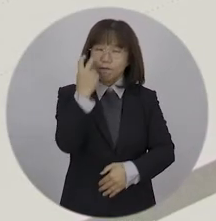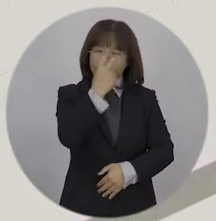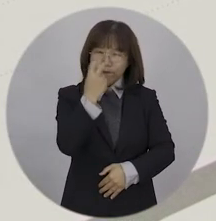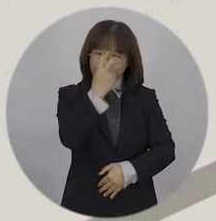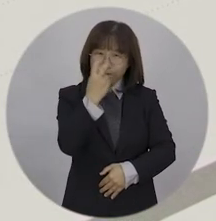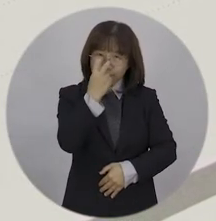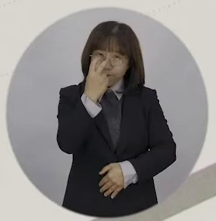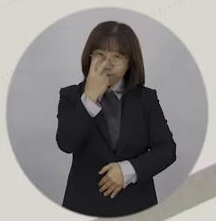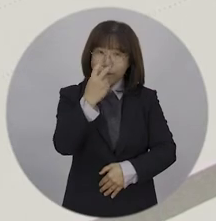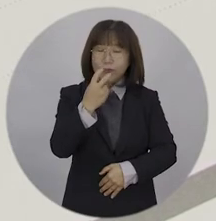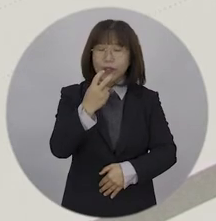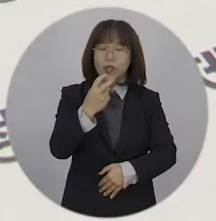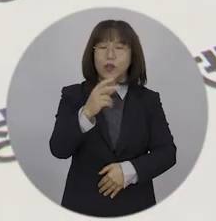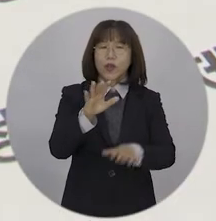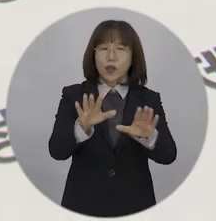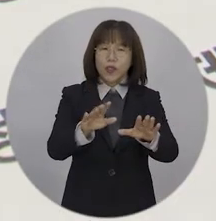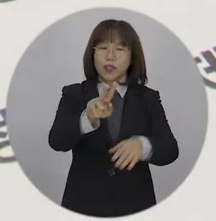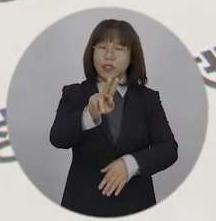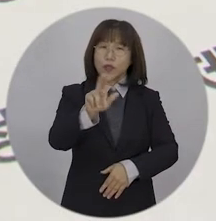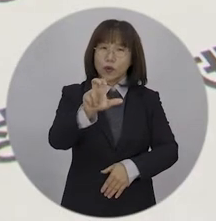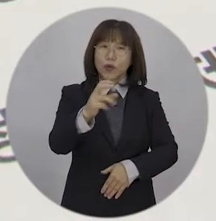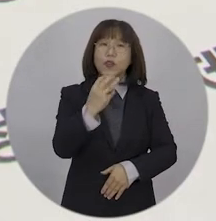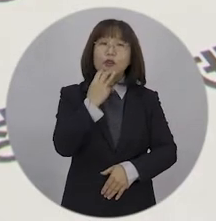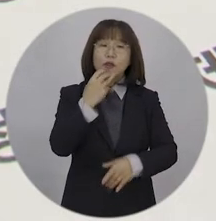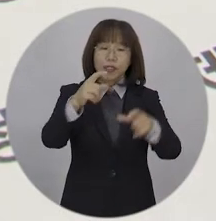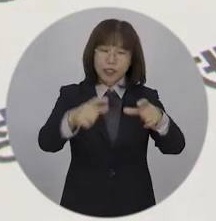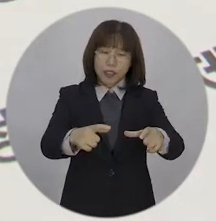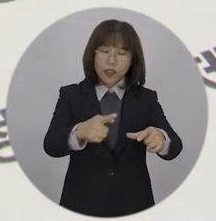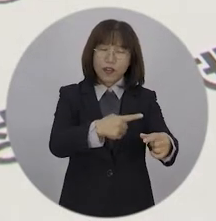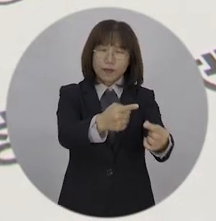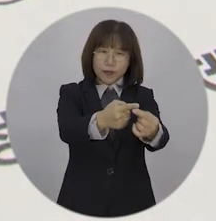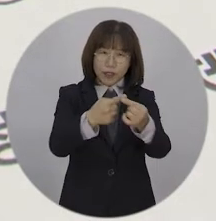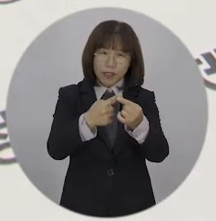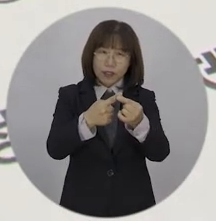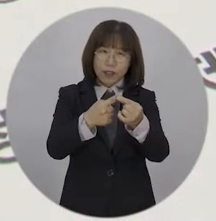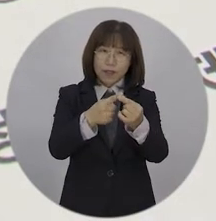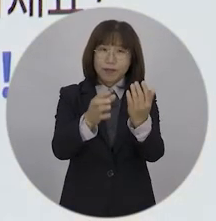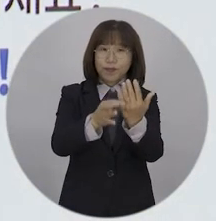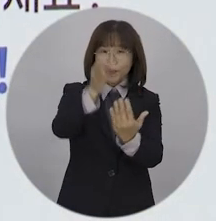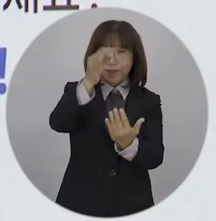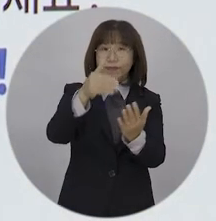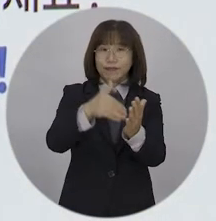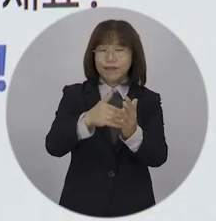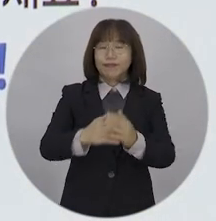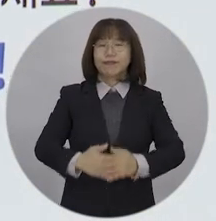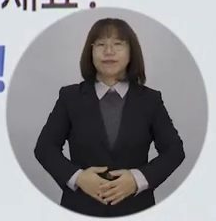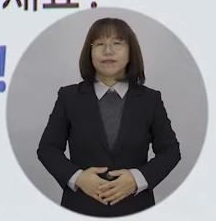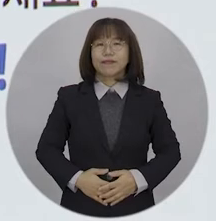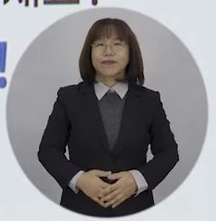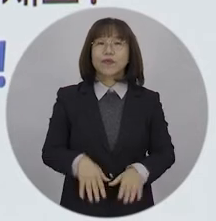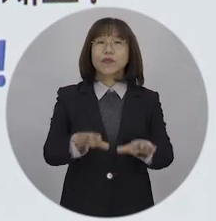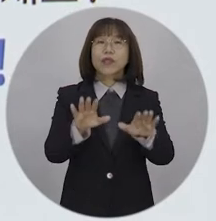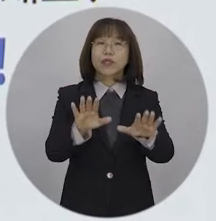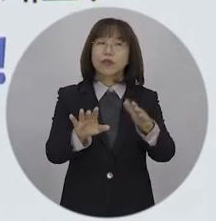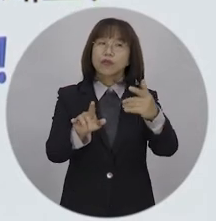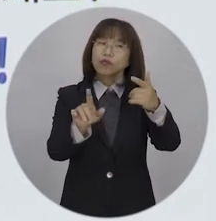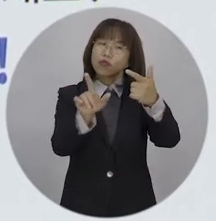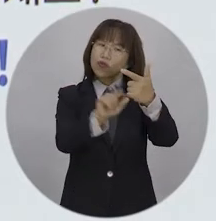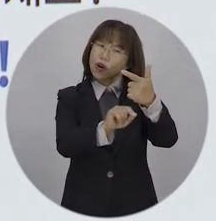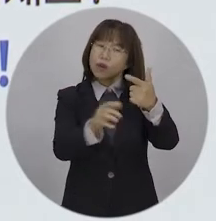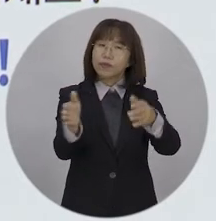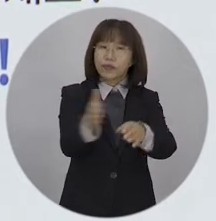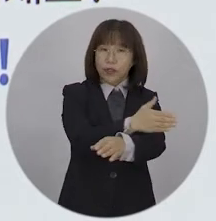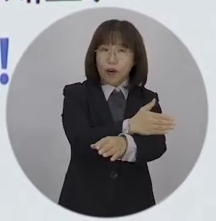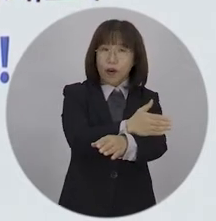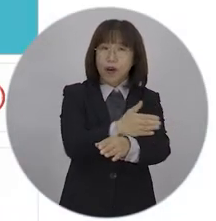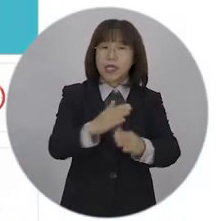토지 정책 분야에서 서울 25개 자치구 가운데 최우수 기관에 선정 됐습니다 특히 지난 6월부터